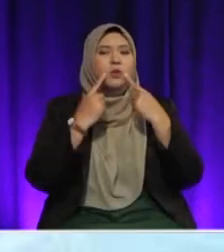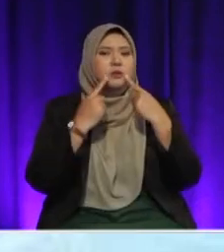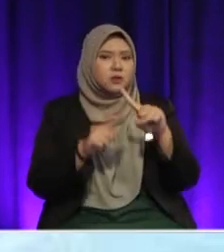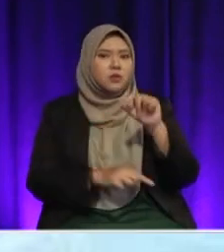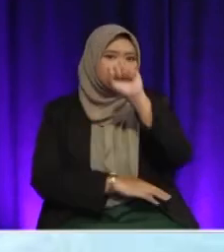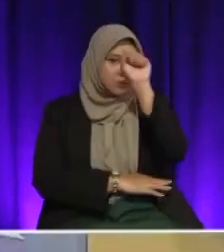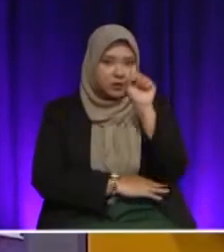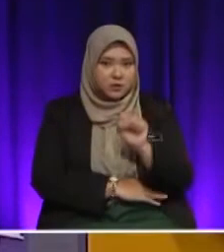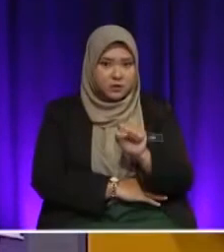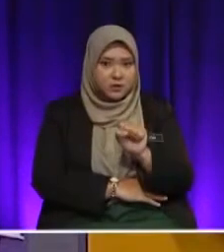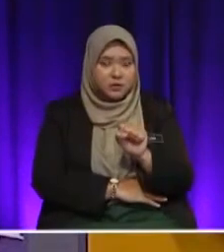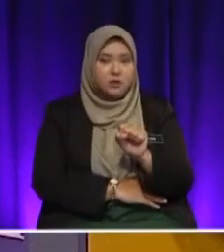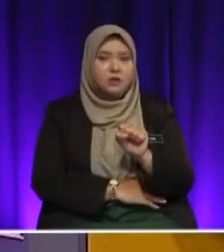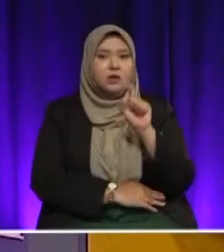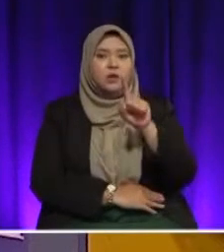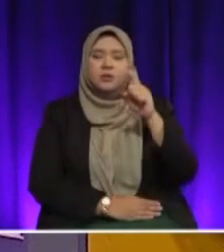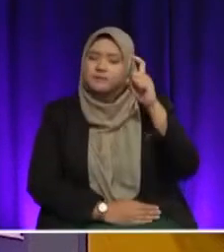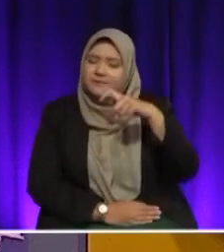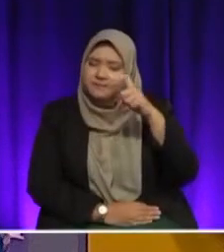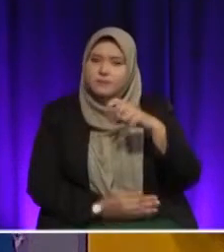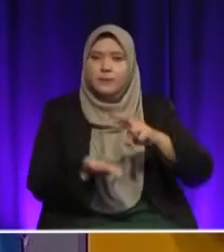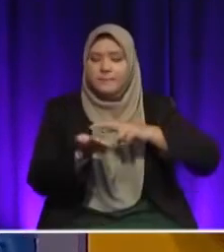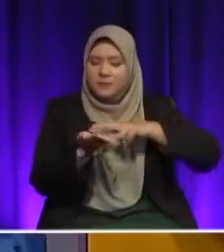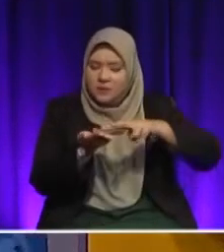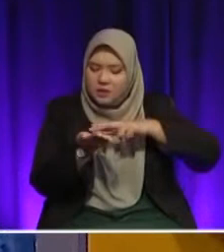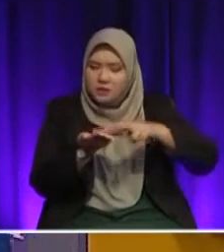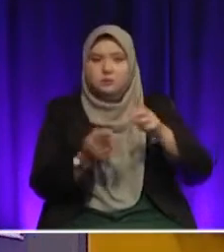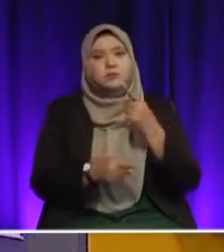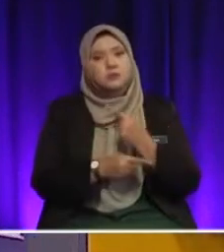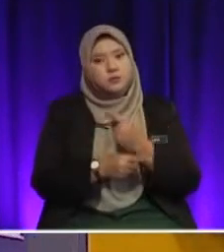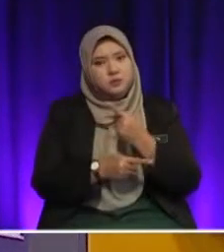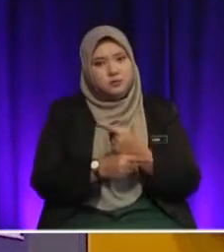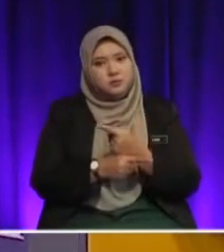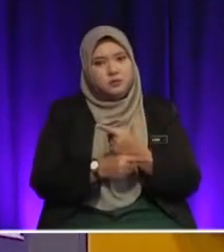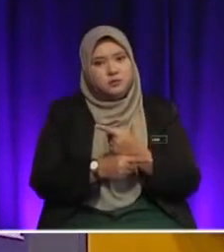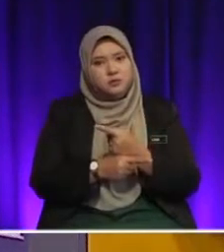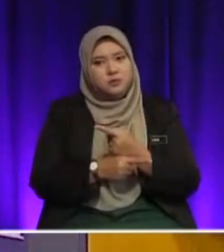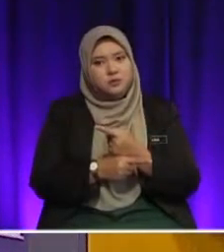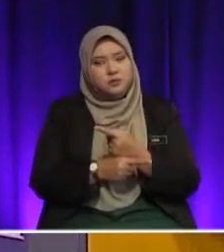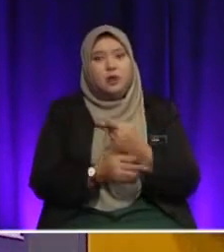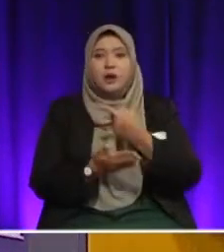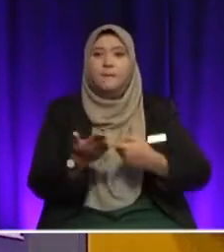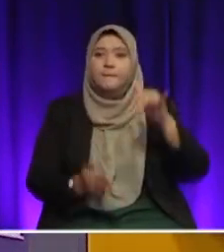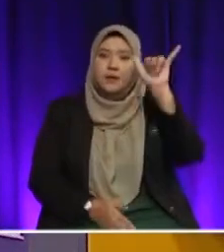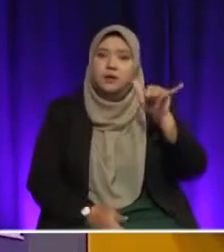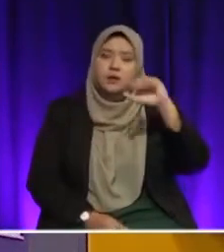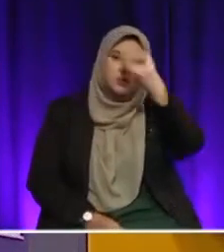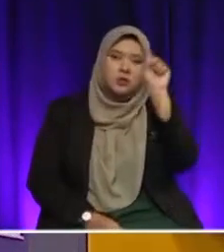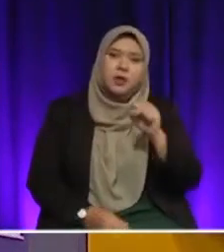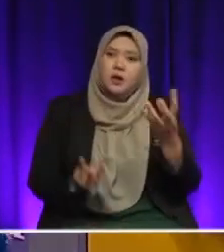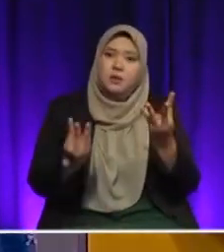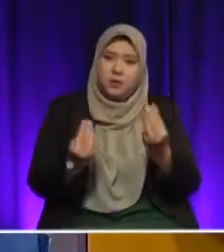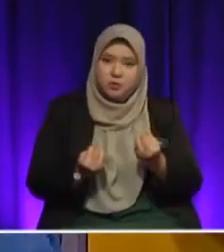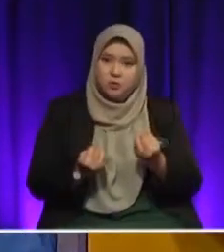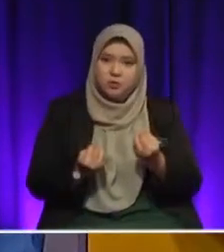sepatunya kena betul-betul dalam soal ini kita minta betul dan palsu tulis betul dan palsu